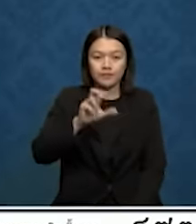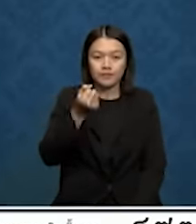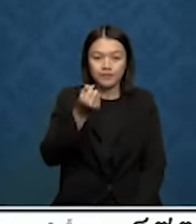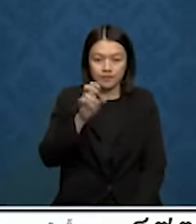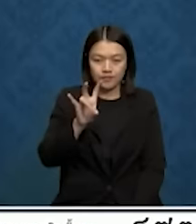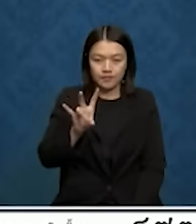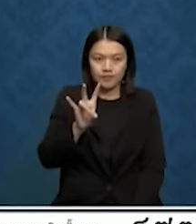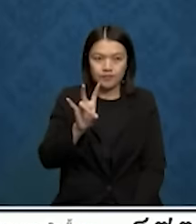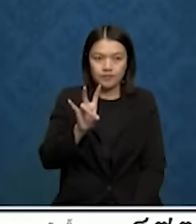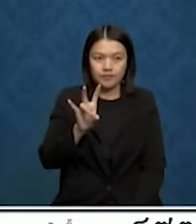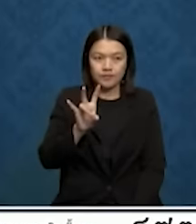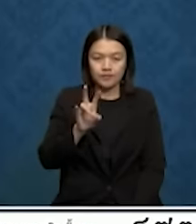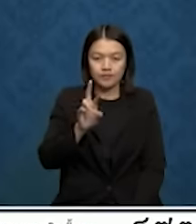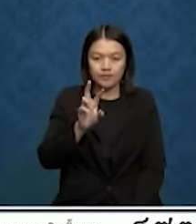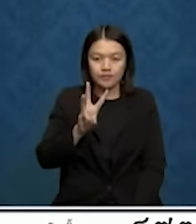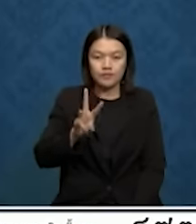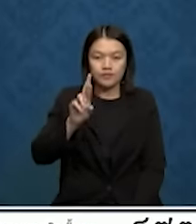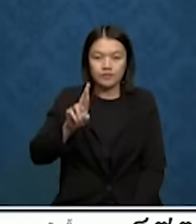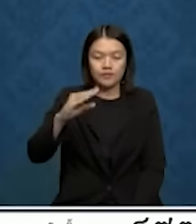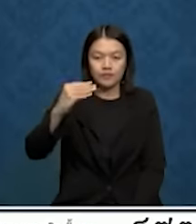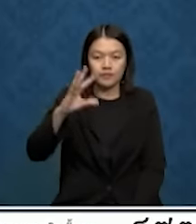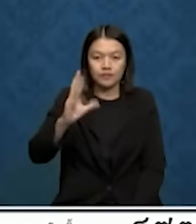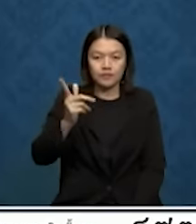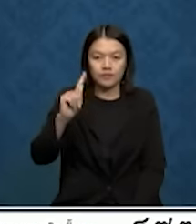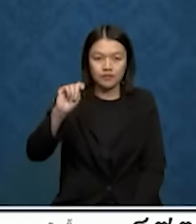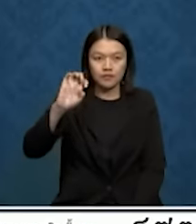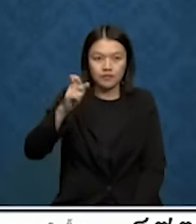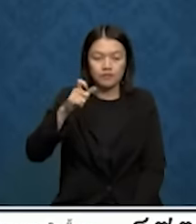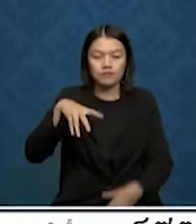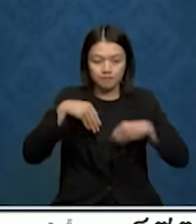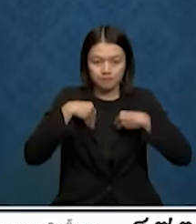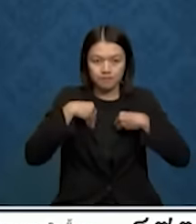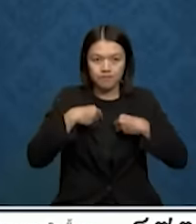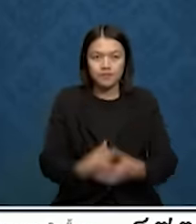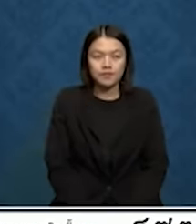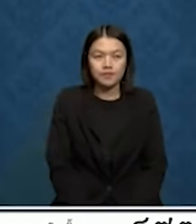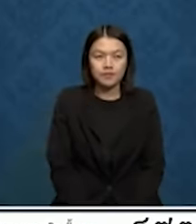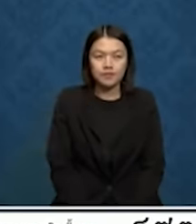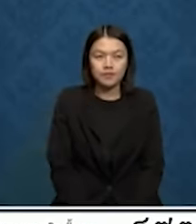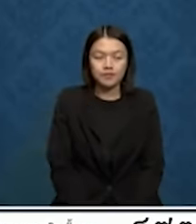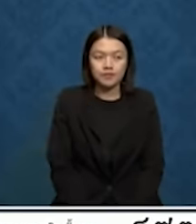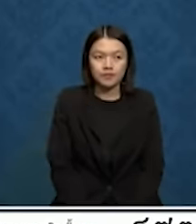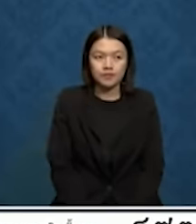317นายวรโชติสุขคนขจร เห็นชอบครับ